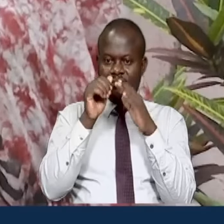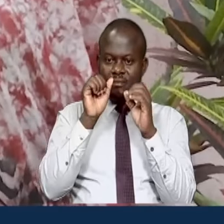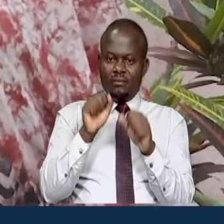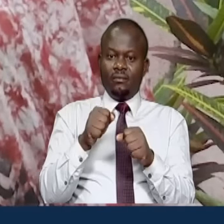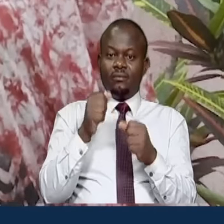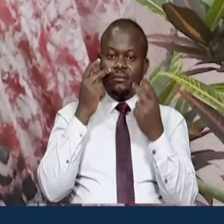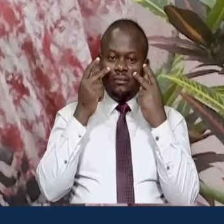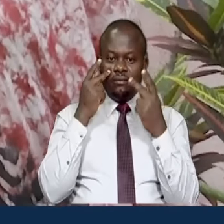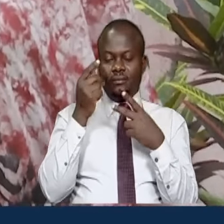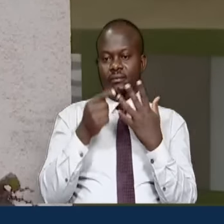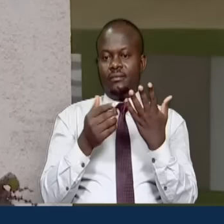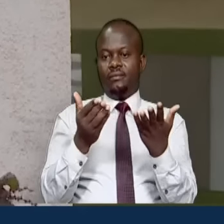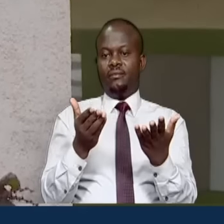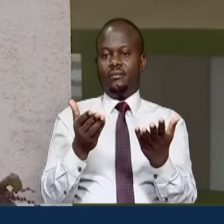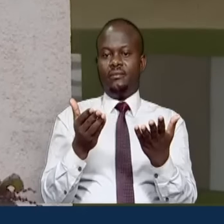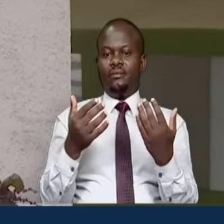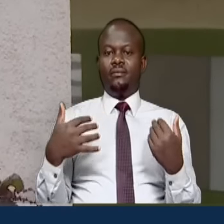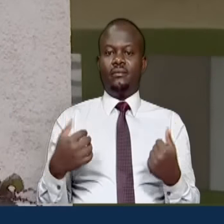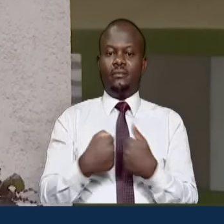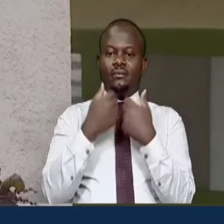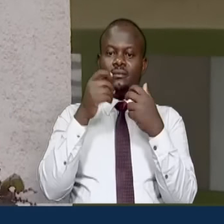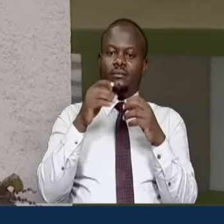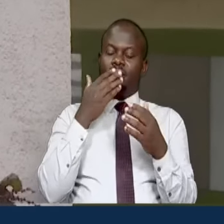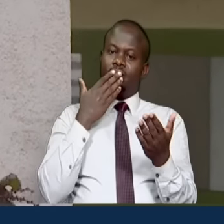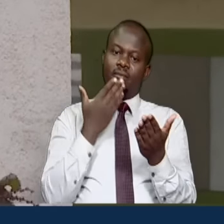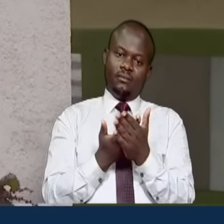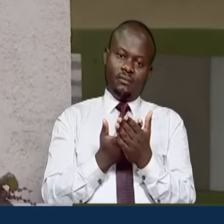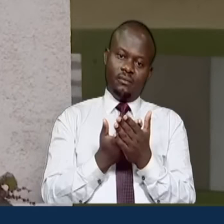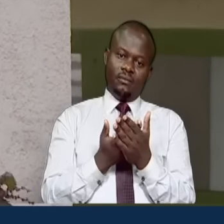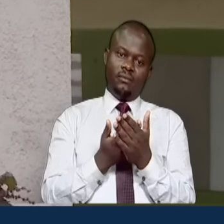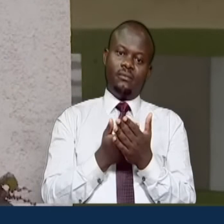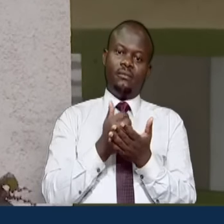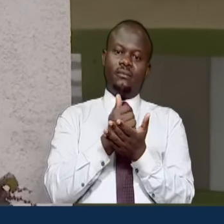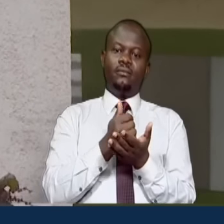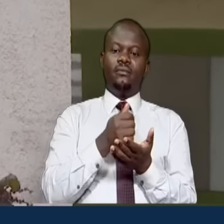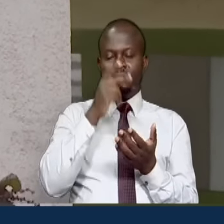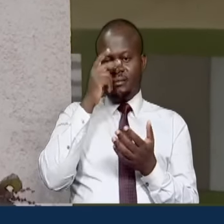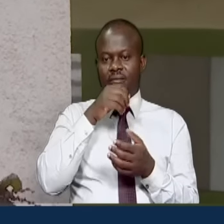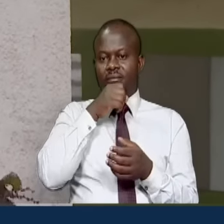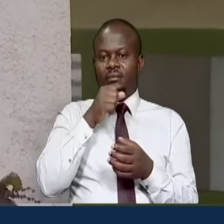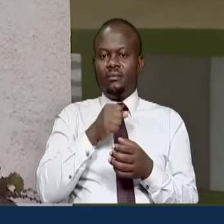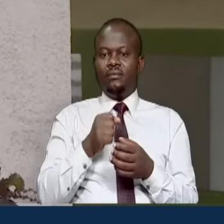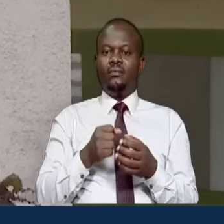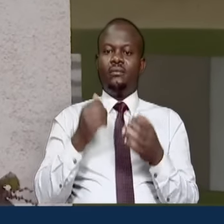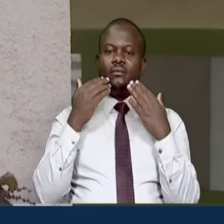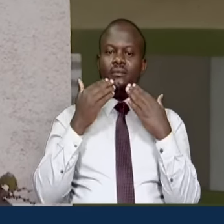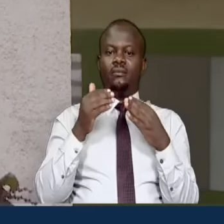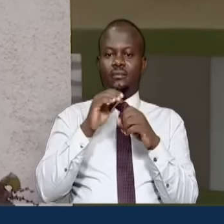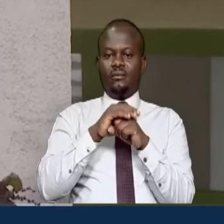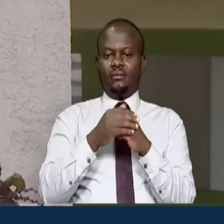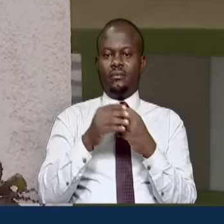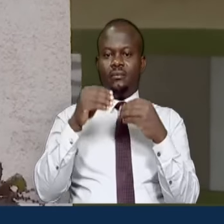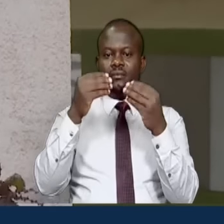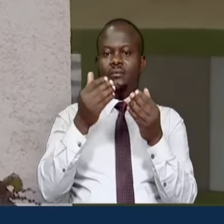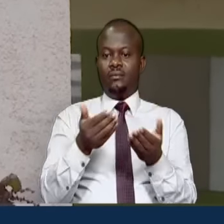uronke ingaruka rero yagombye kuba nziza igasazisha ababyeyi bagasaza bashimwa baremye no bahaye abana